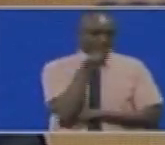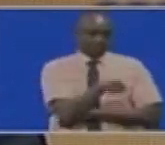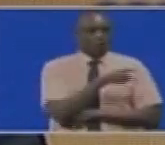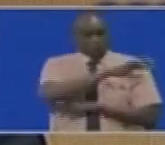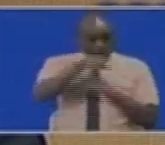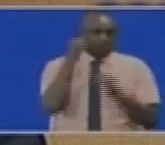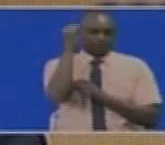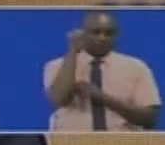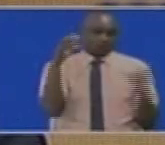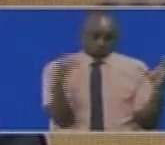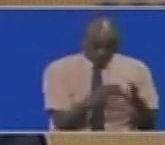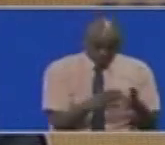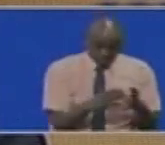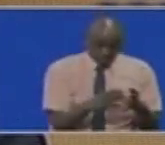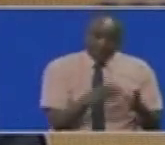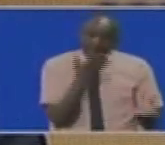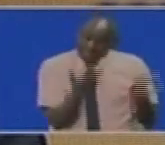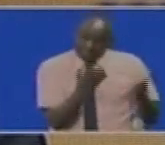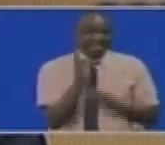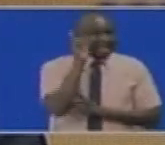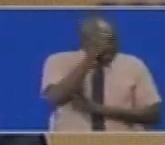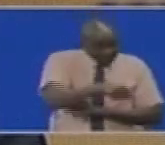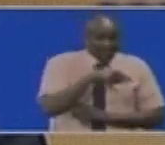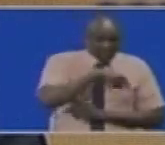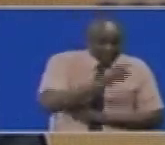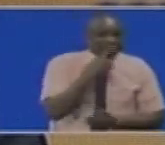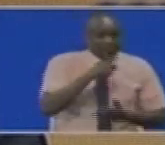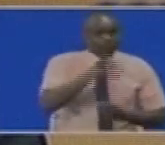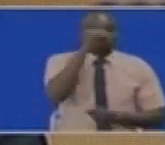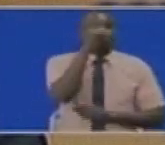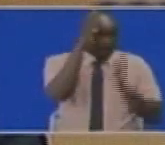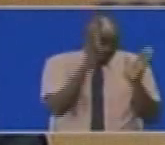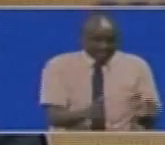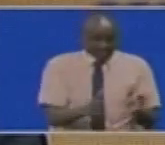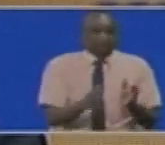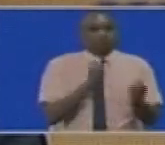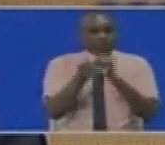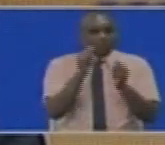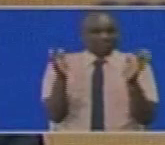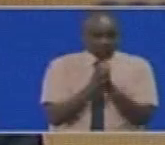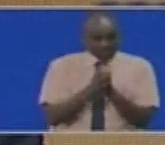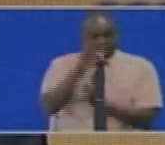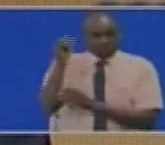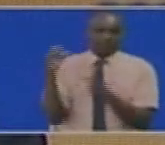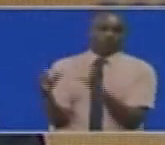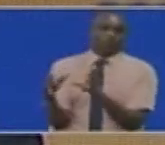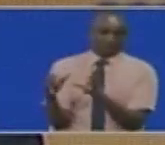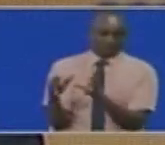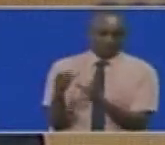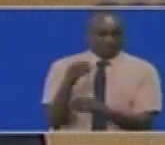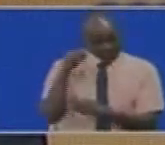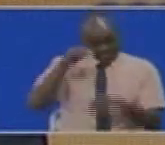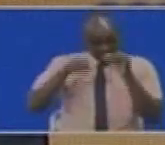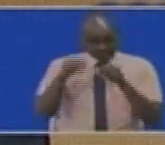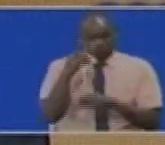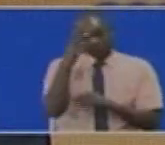vigogo upinzani kabla ya vigogo hao kutangaza atakayepeperusha bendera ya upinzani kwenye uchaguzi mkuu wa mwaka huu